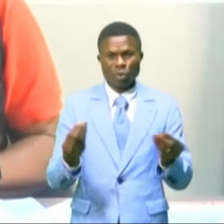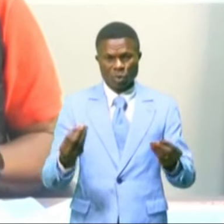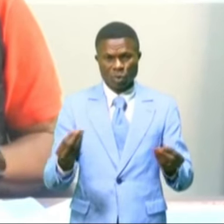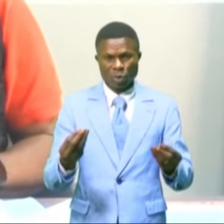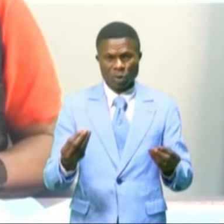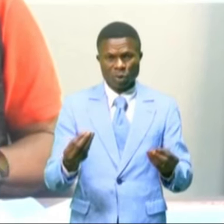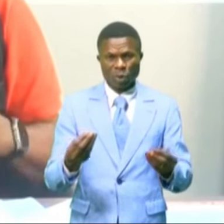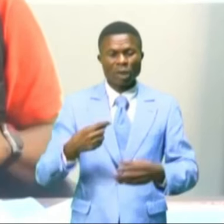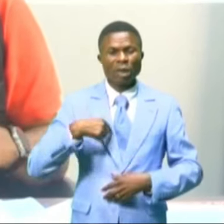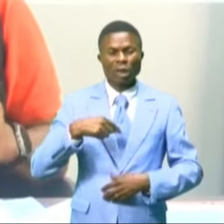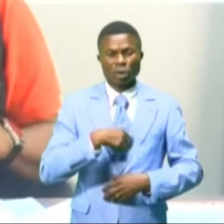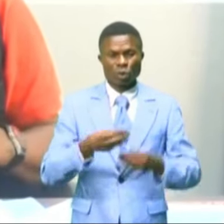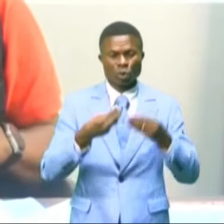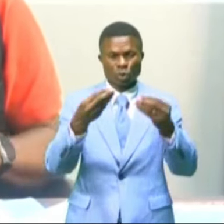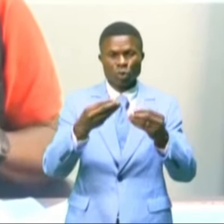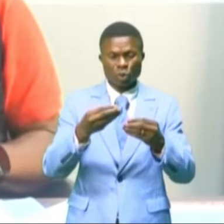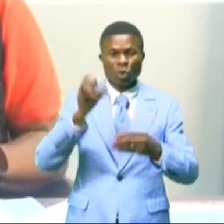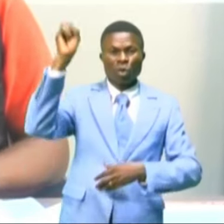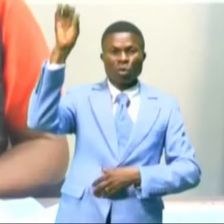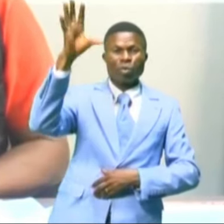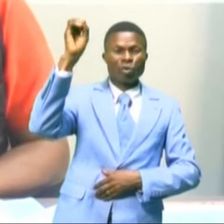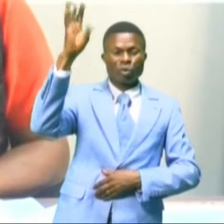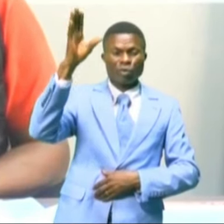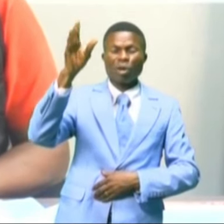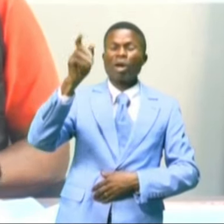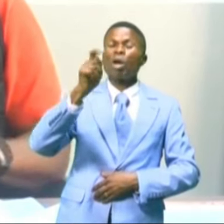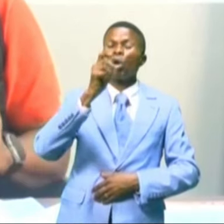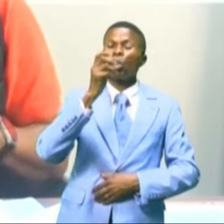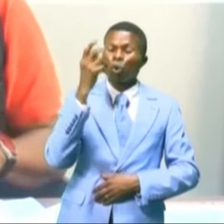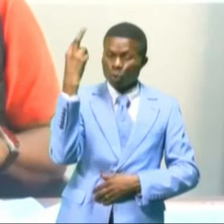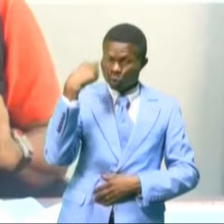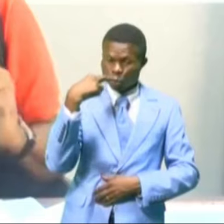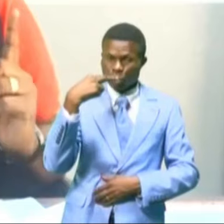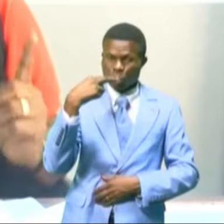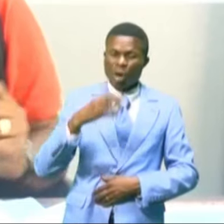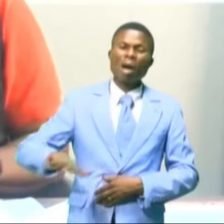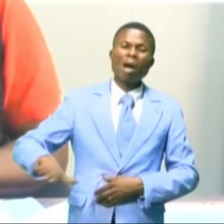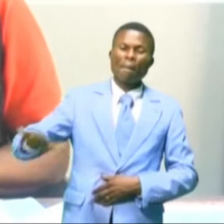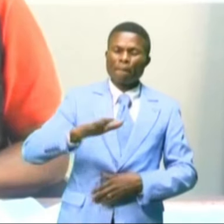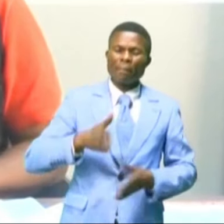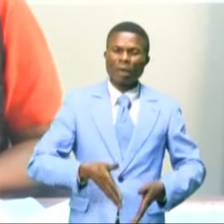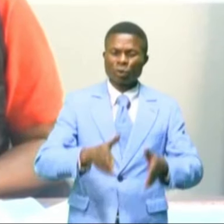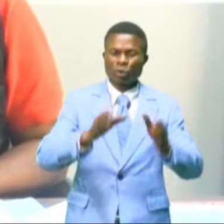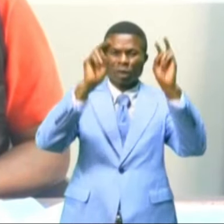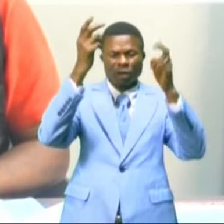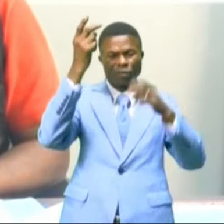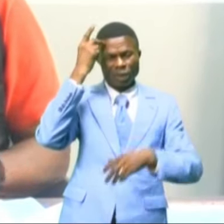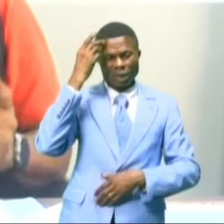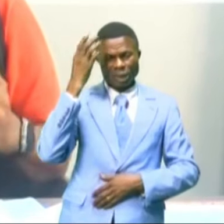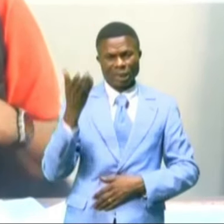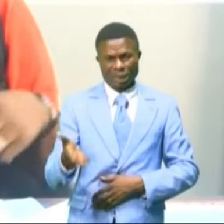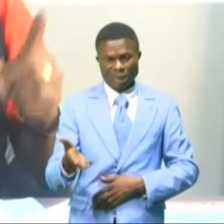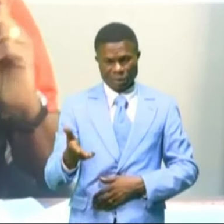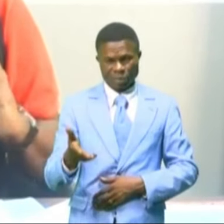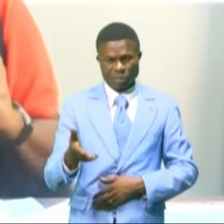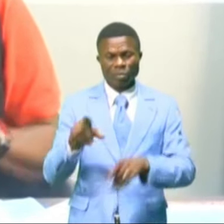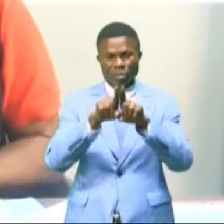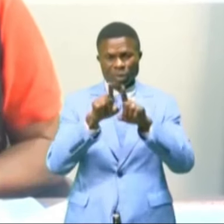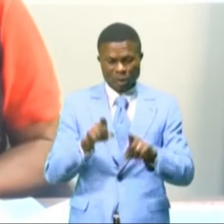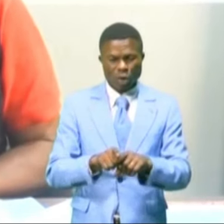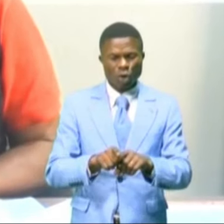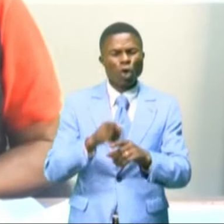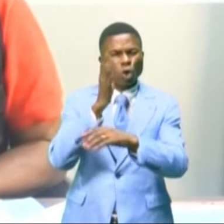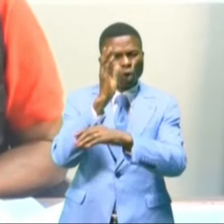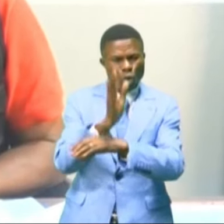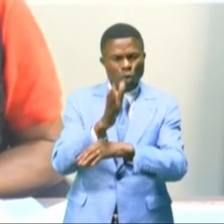nous puissions placer la signalisation routière dans son ensemble, dans toutes les artères de la ville de Kinshasa et de